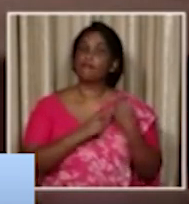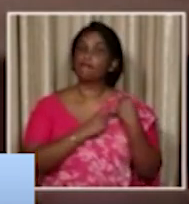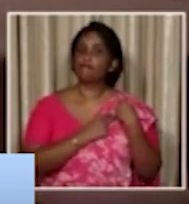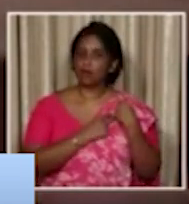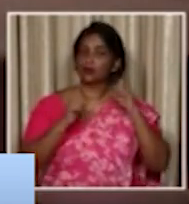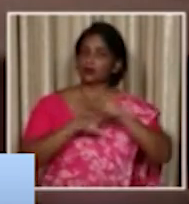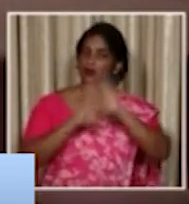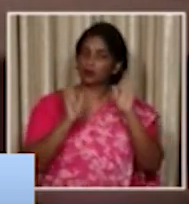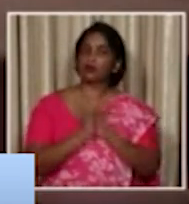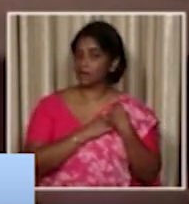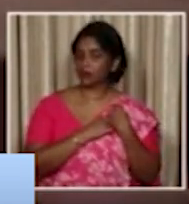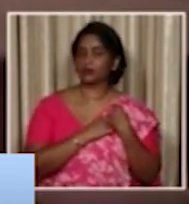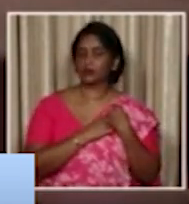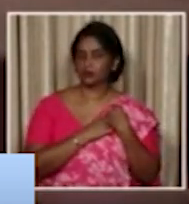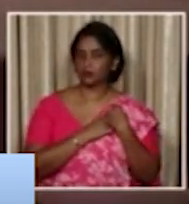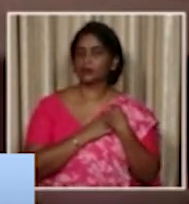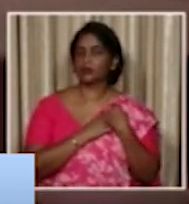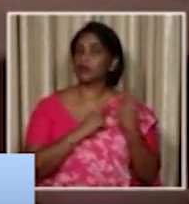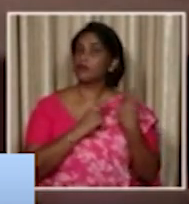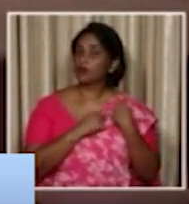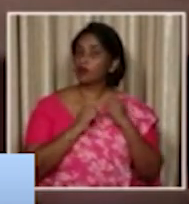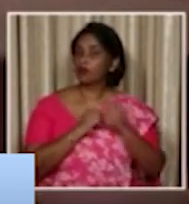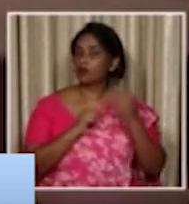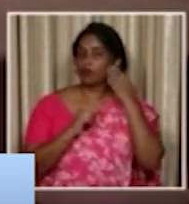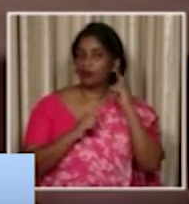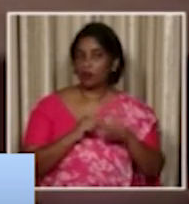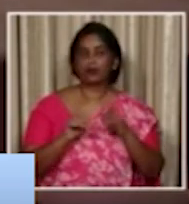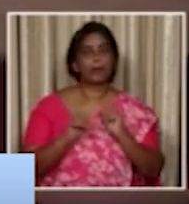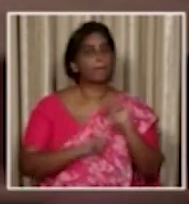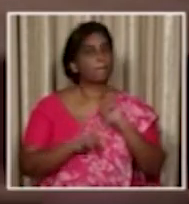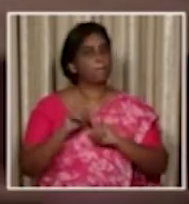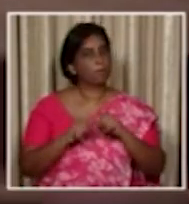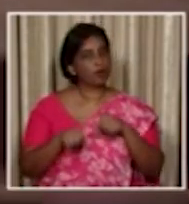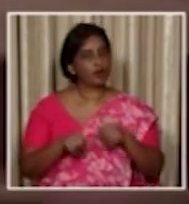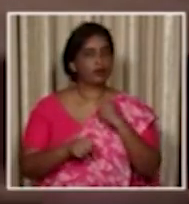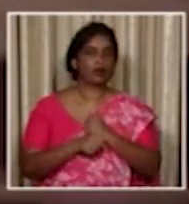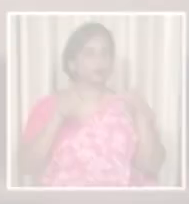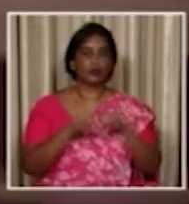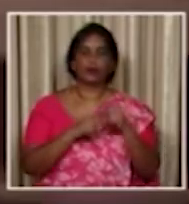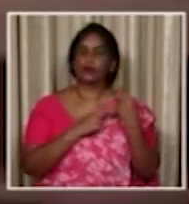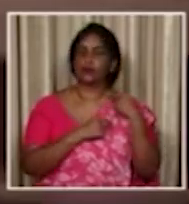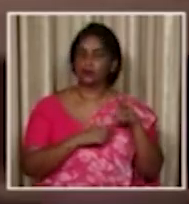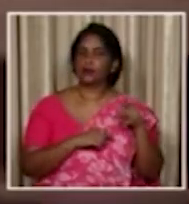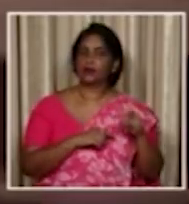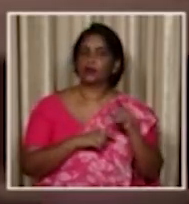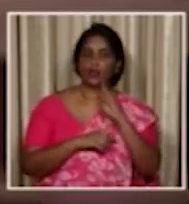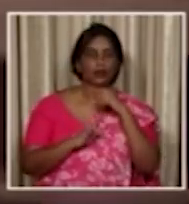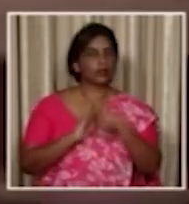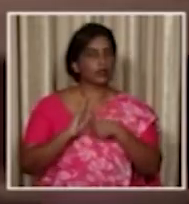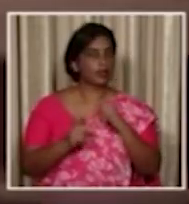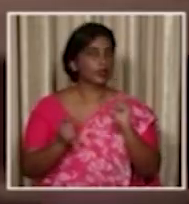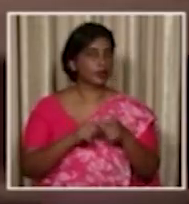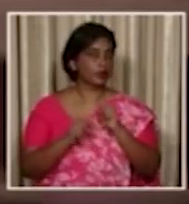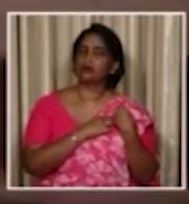හැම ක්‍රීඩකෙකුටම තියෙනවා වගවීමක්. අපි වගවීම බලාපොරොත්තු වෙන්නේ පාර්ලිමේන්තුවෙන් එහෙම නැත්නම් ආණ්ඩු පක්ෂයෙන් පමණක් නෙමෙයි. සමහරවිට ශ්‍රී ලංකා ක්‍රිකට්